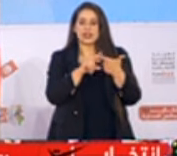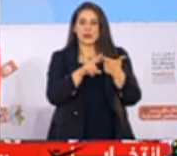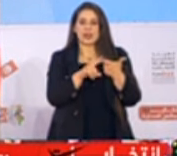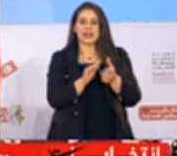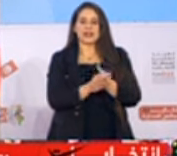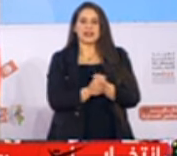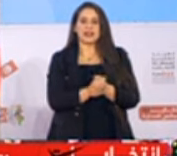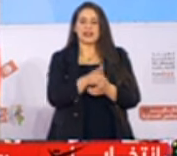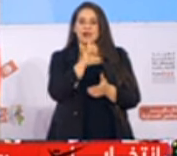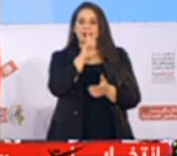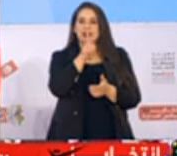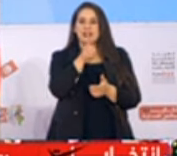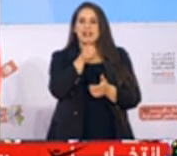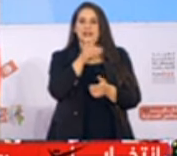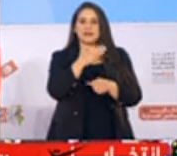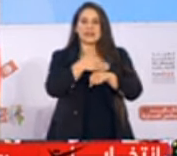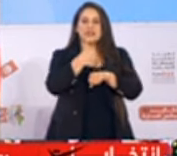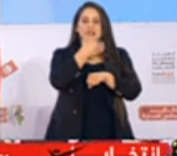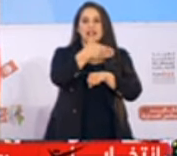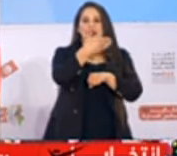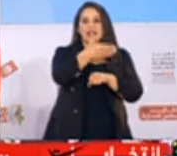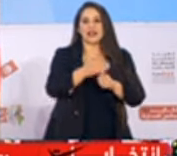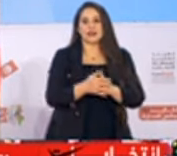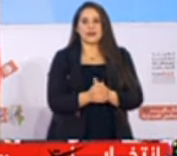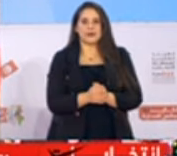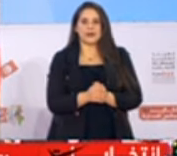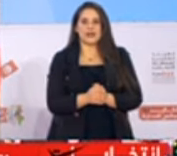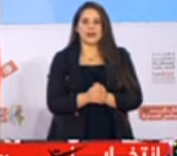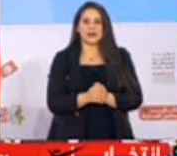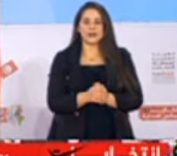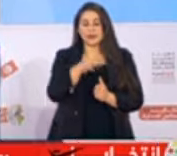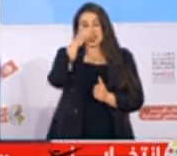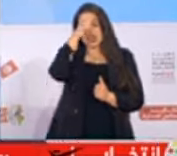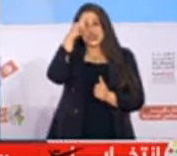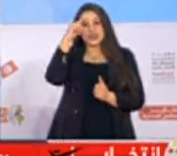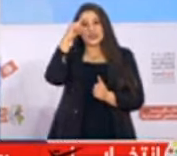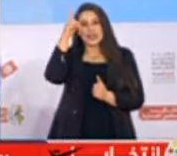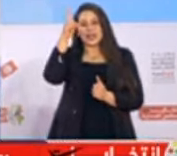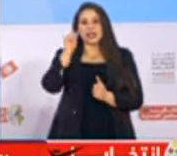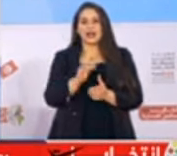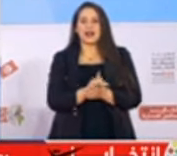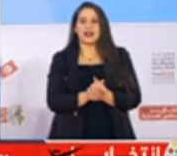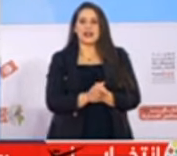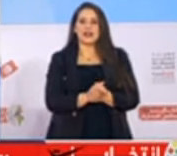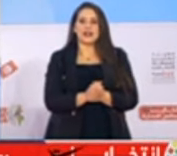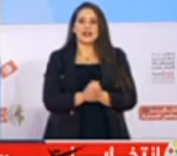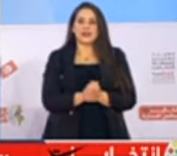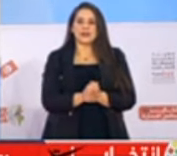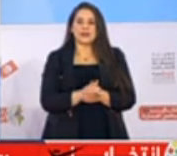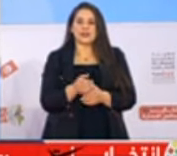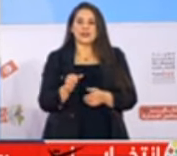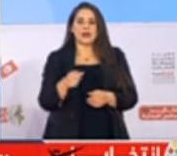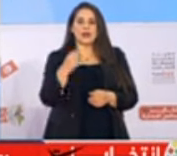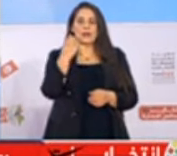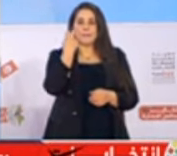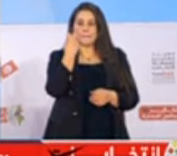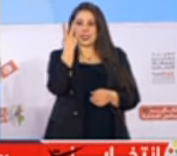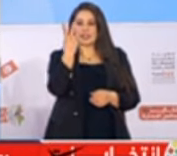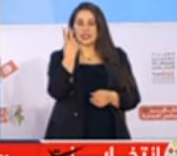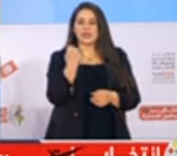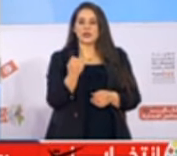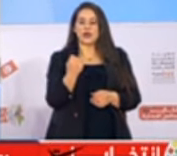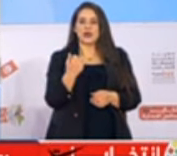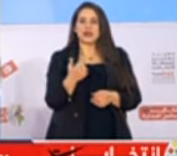سيتم إعلامكم به في الإبان. إن شاء الله نتوقعوا موفى فيفري، مش يتم تركيز 279 مجلس محلي